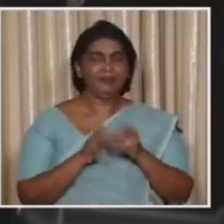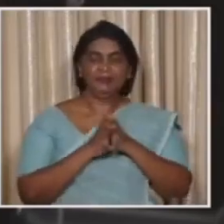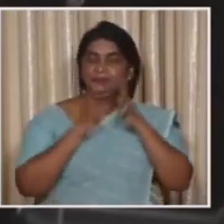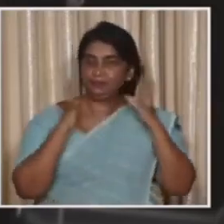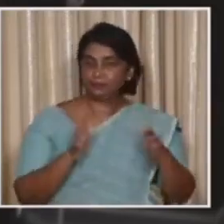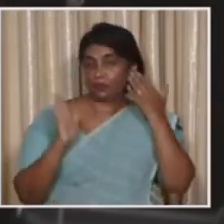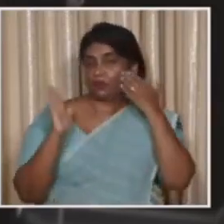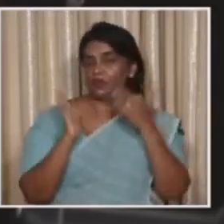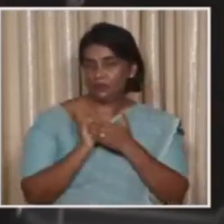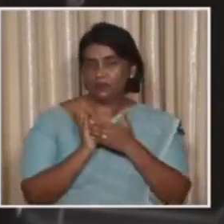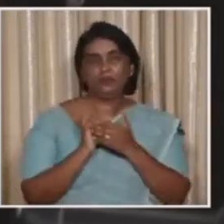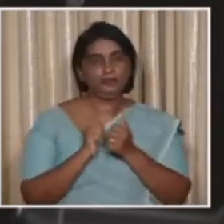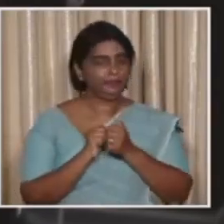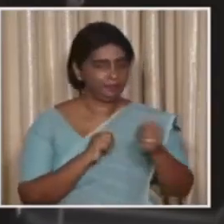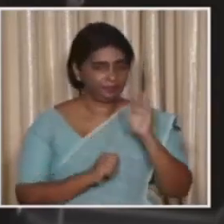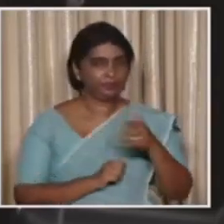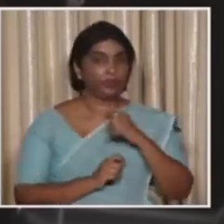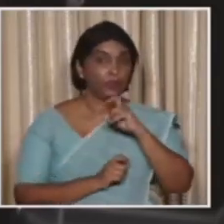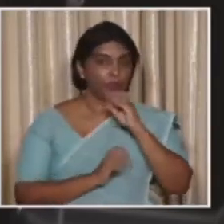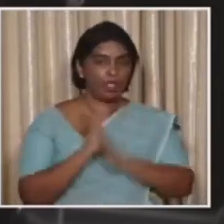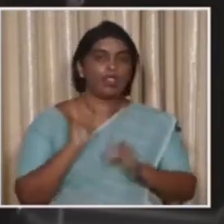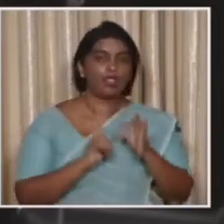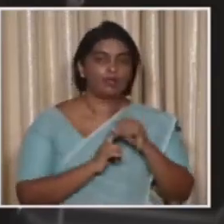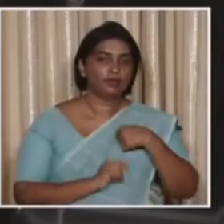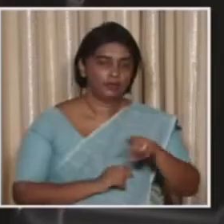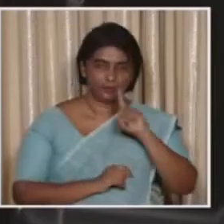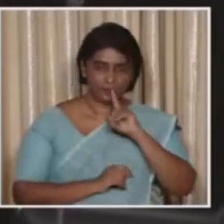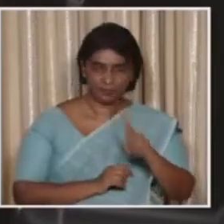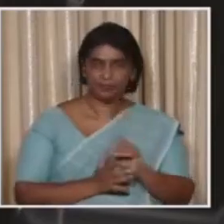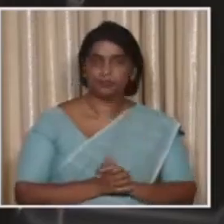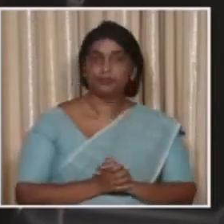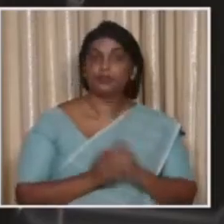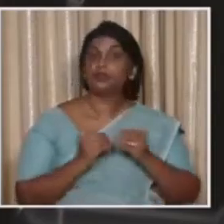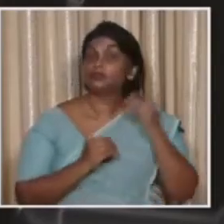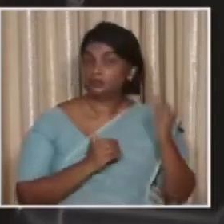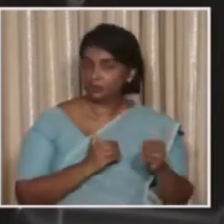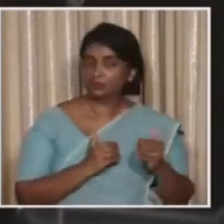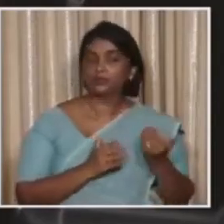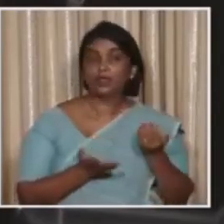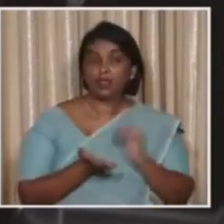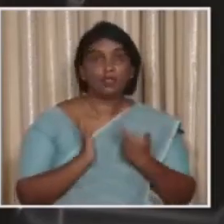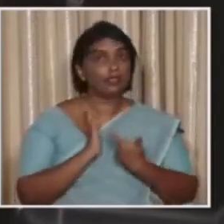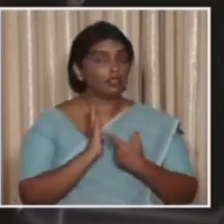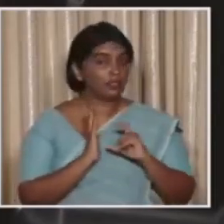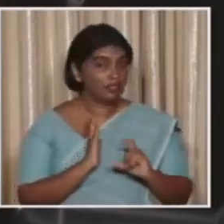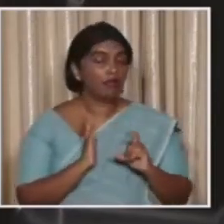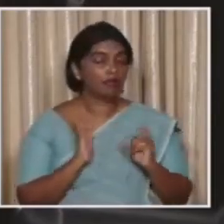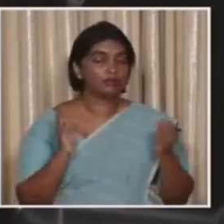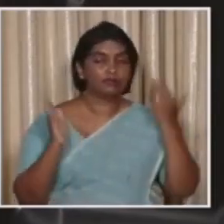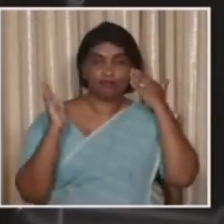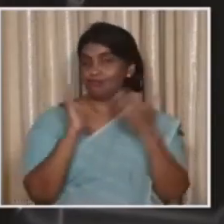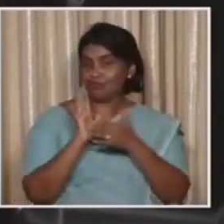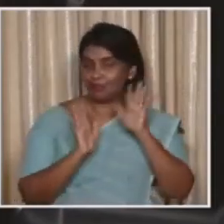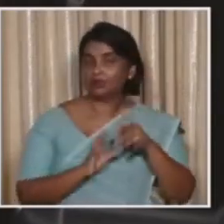වැඩි අවධානමක් ලක් කරන්න කියලා අපි අධිකරණ මැතුමාටත් මේ වෙලාවේ සිහිපත් කරනවා. ඊට අමතරව මම කිව්වේ තාක්ෂණයෙන් පිටිපස්සේ ඉන්නේ කාරණාවත්